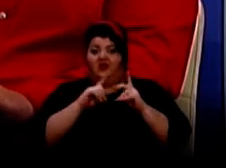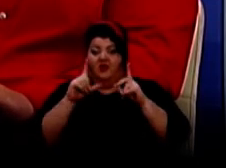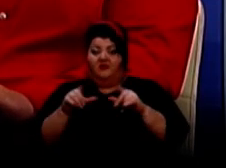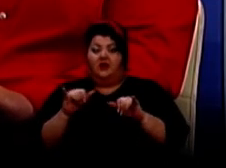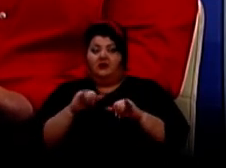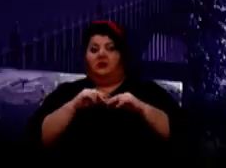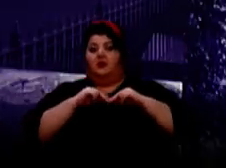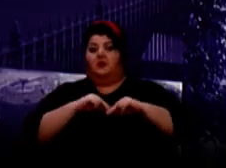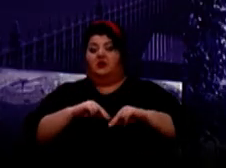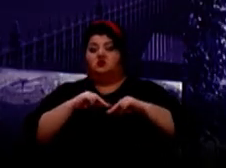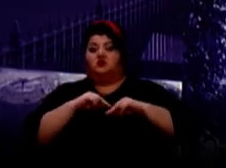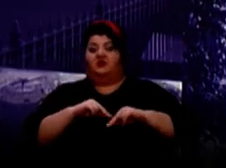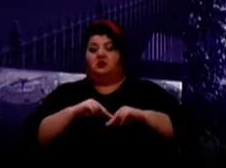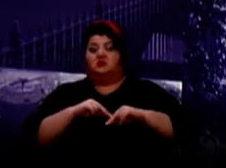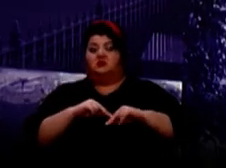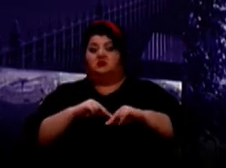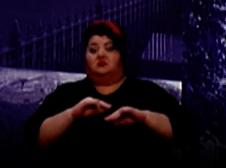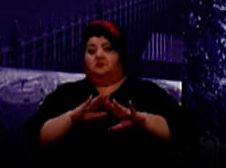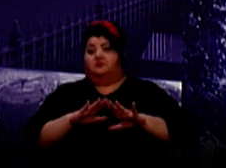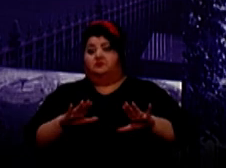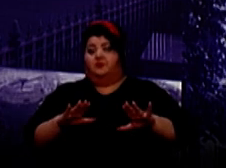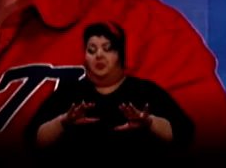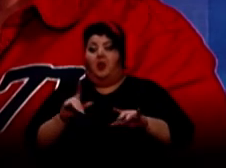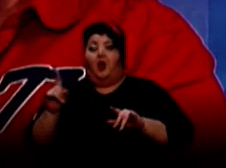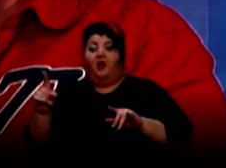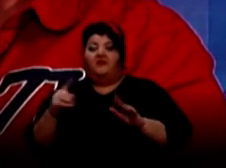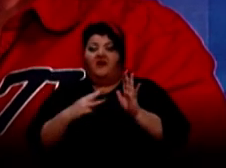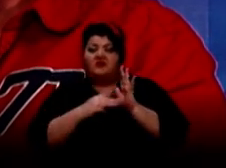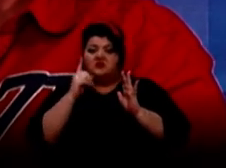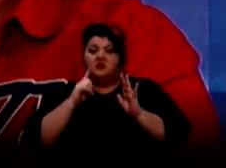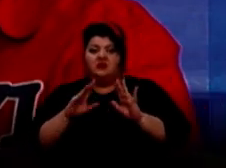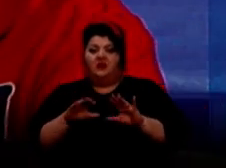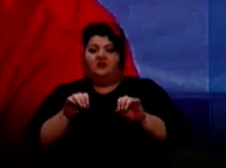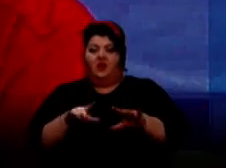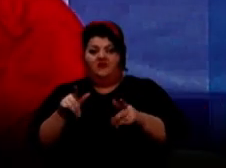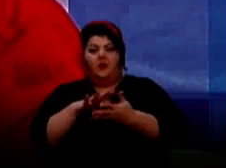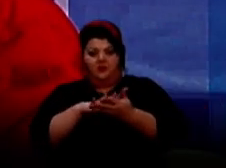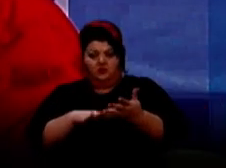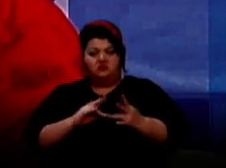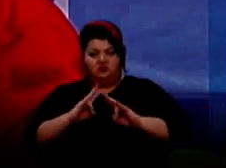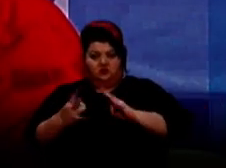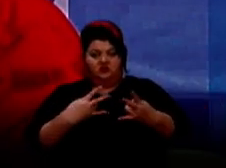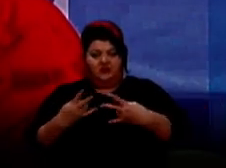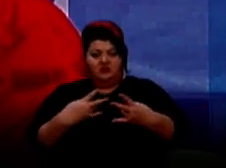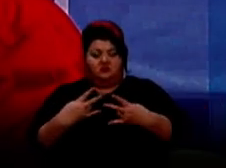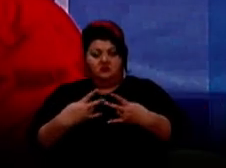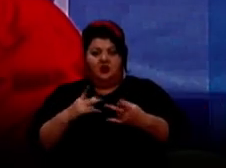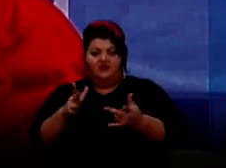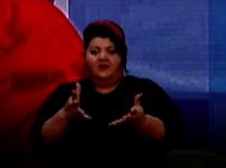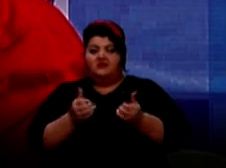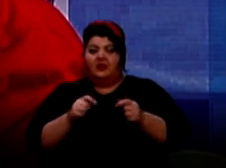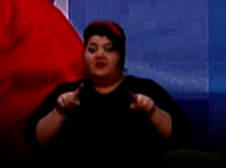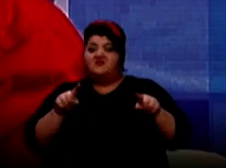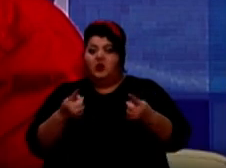законному руслі вирішувати 8 місяців. Ви досі не тобто прийняли такого рішення. Ви продовжуєте шантаж міста. Ви взяли в заручники